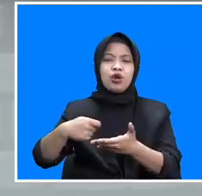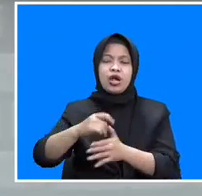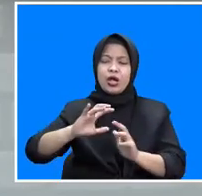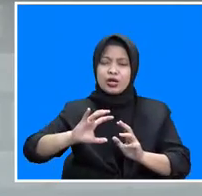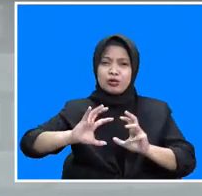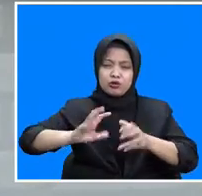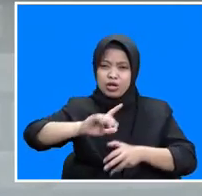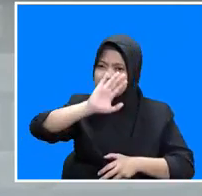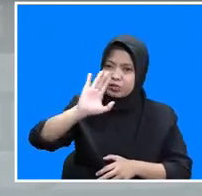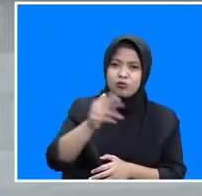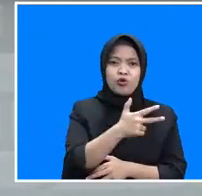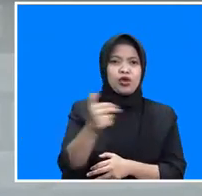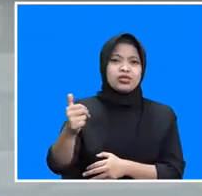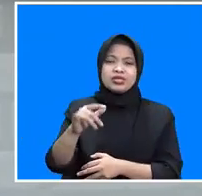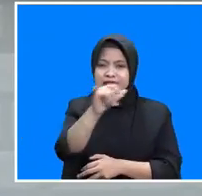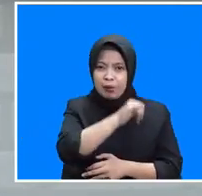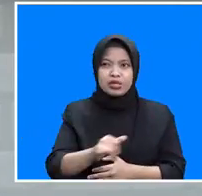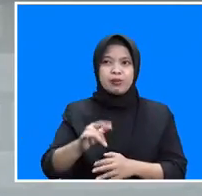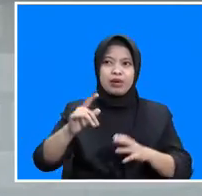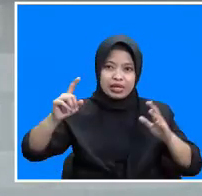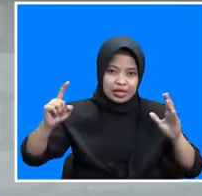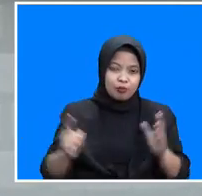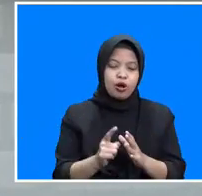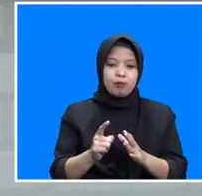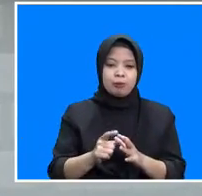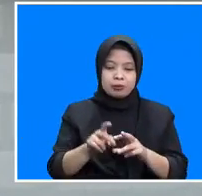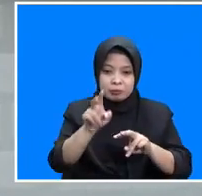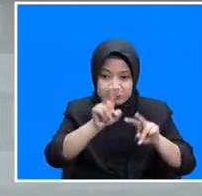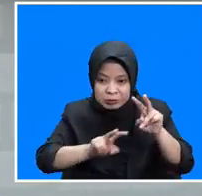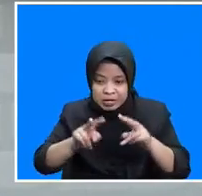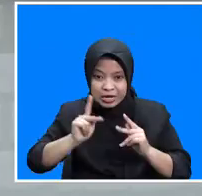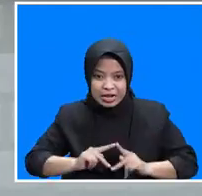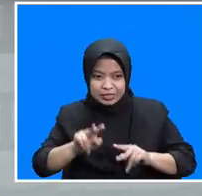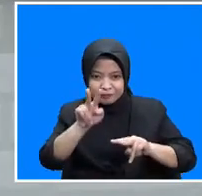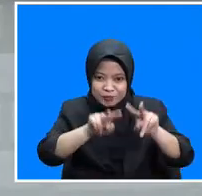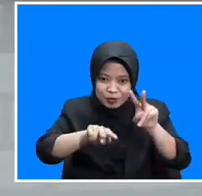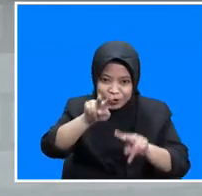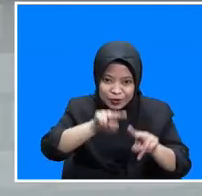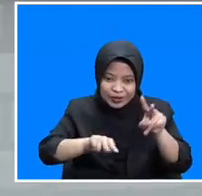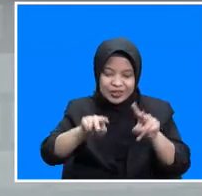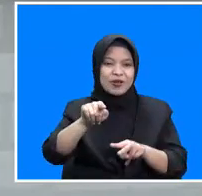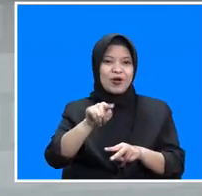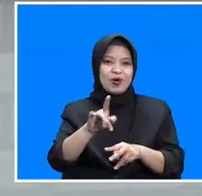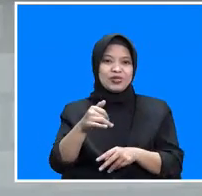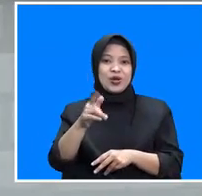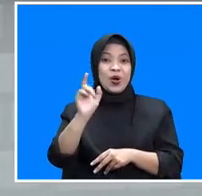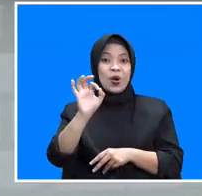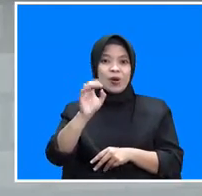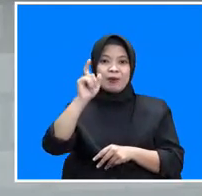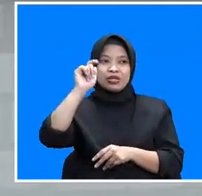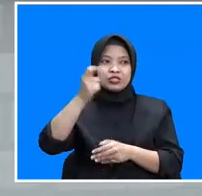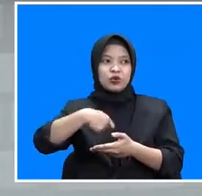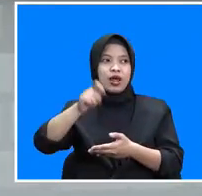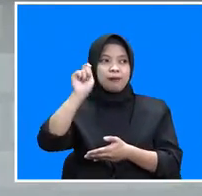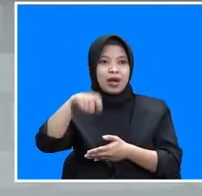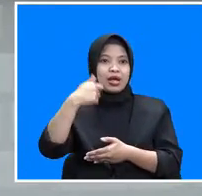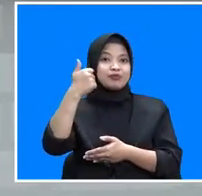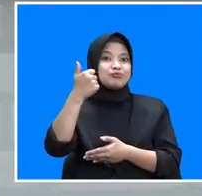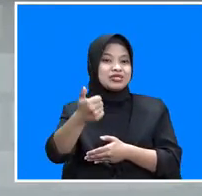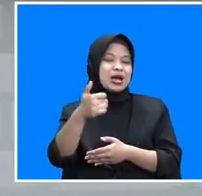di Indonesia, tahun ajaran baru, kita lakukan asesmen awal, dan kemudian itu menjadi data yang digunakan oleh sekolah untuk